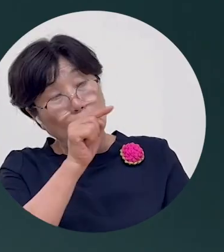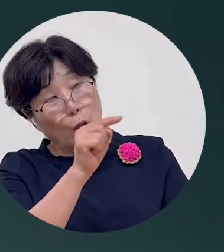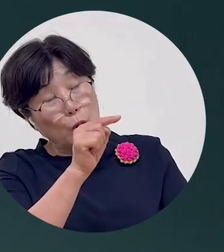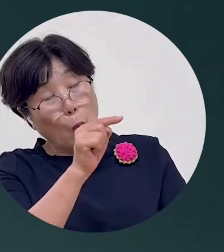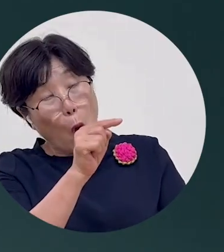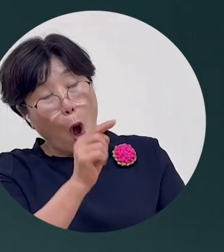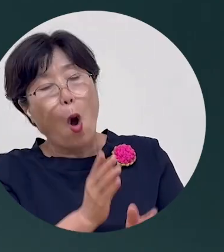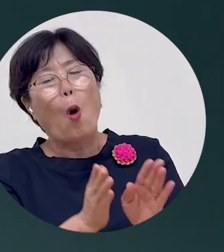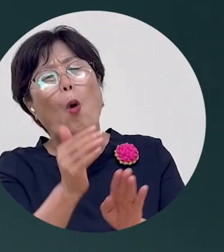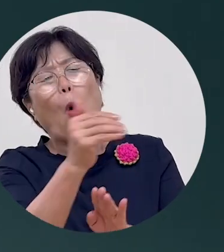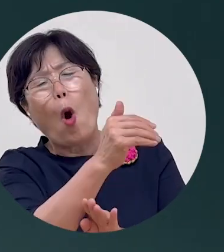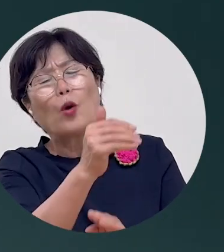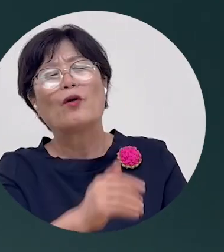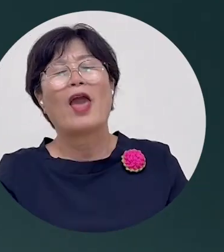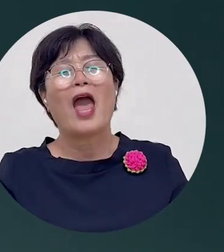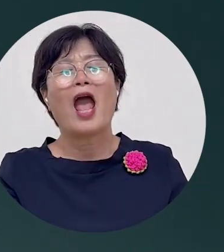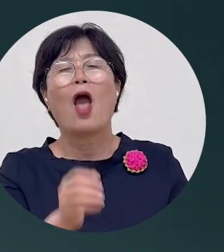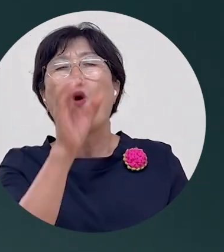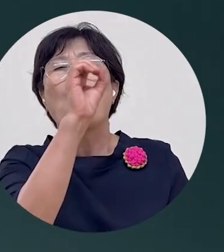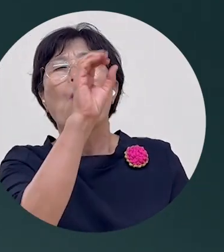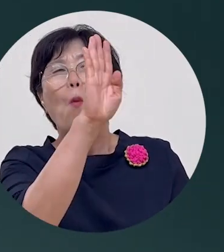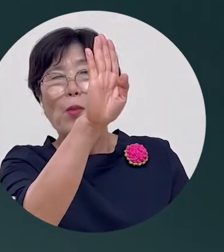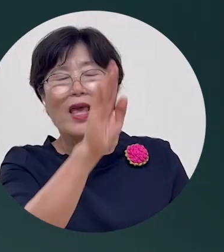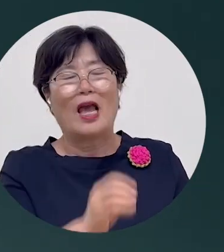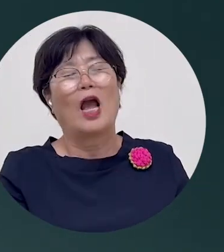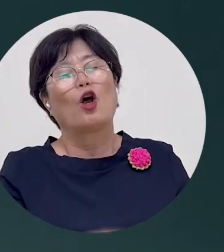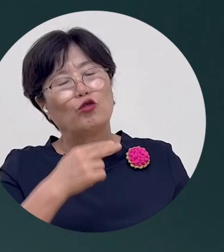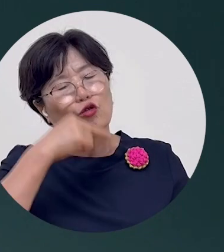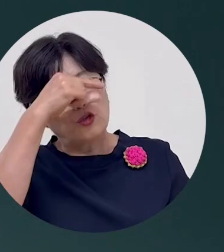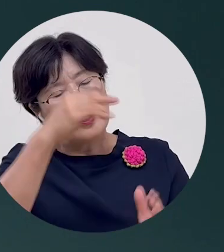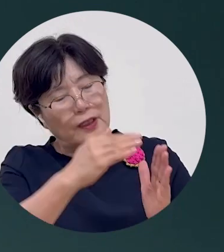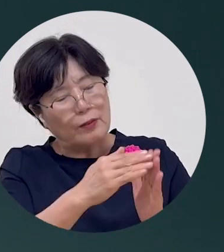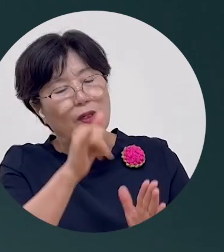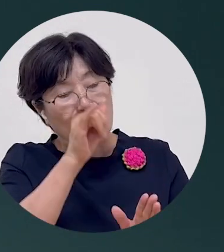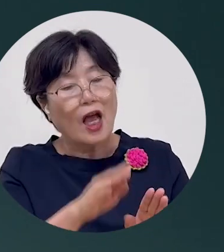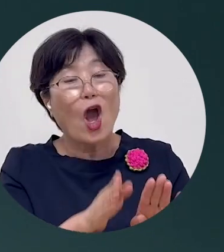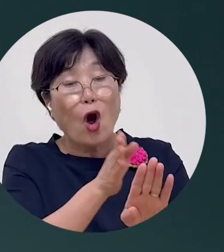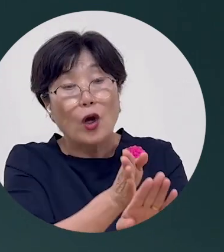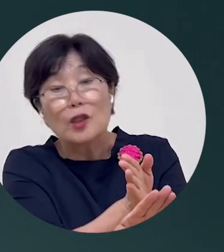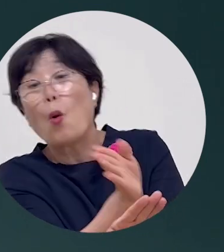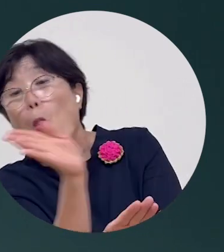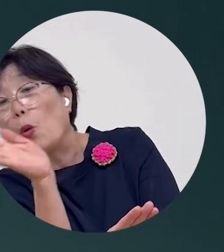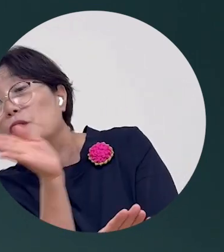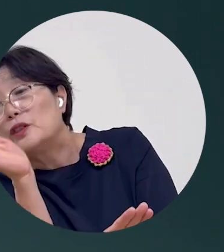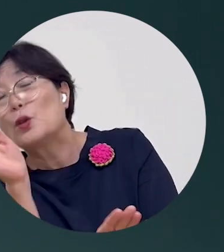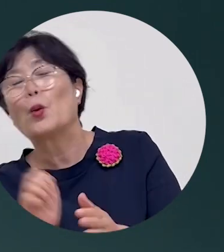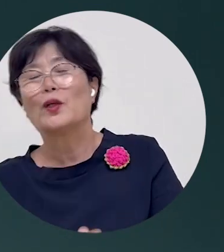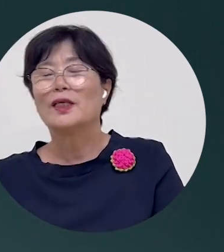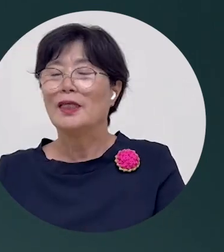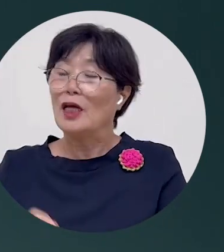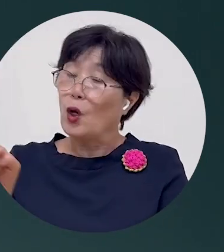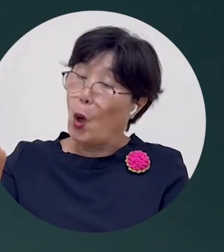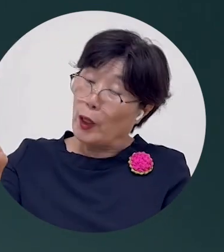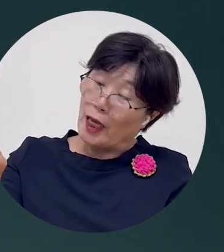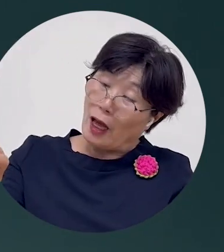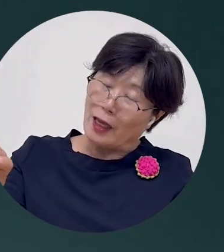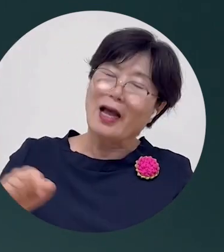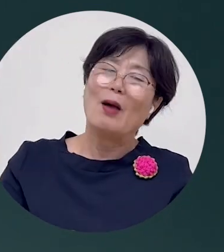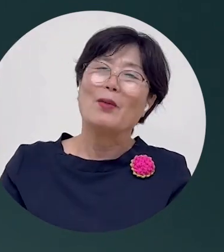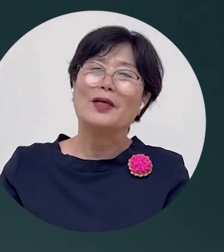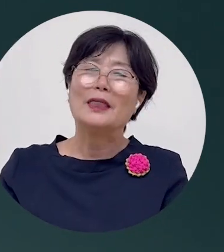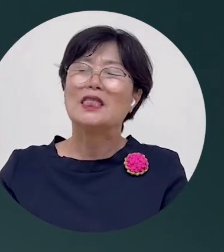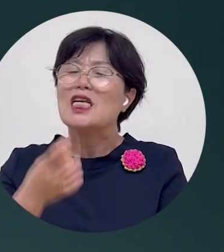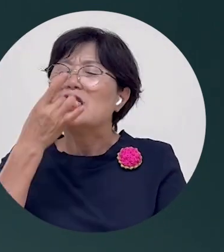저쪽 코너에 호프집이 있거든요. 거기서 오른쪽으로 돌면 아담한